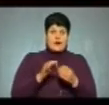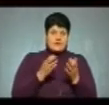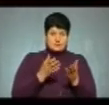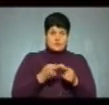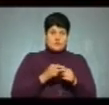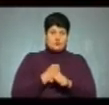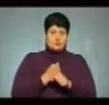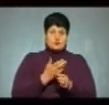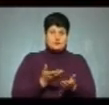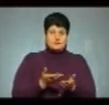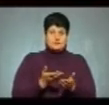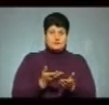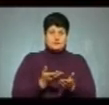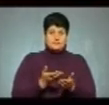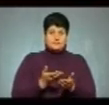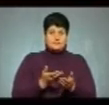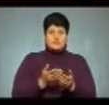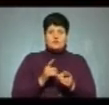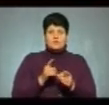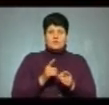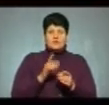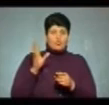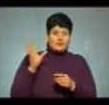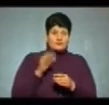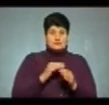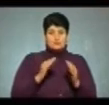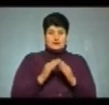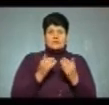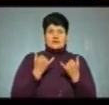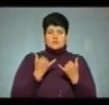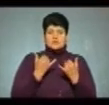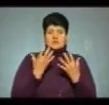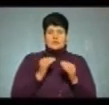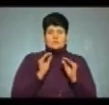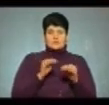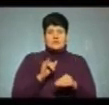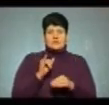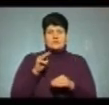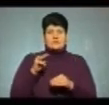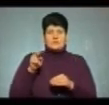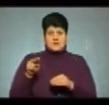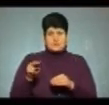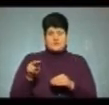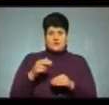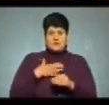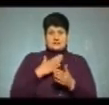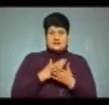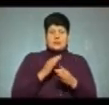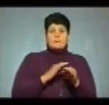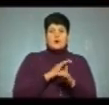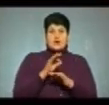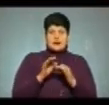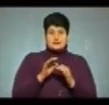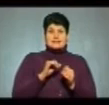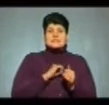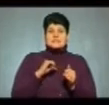дані роботи. Для того, щоб не виникало у всіх будинках, які на сьогоднішній день встановлені ІТП. От на ці будинки у нас є проекти. Бо